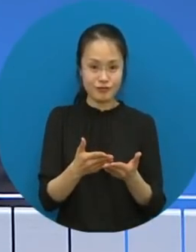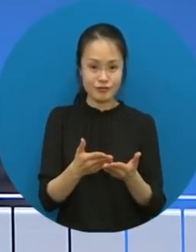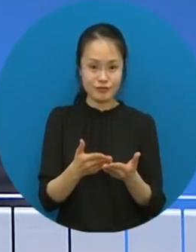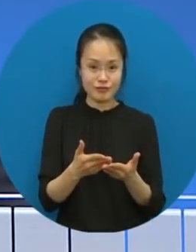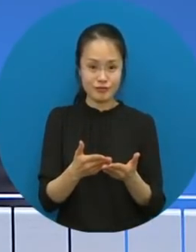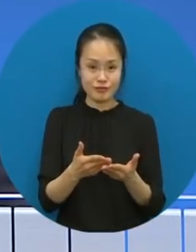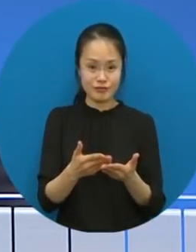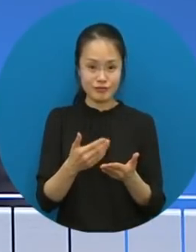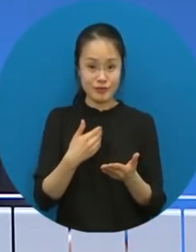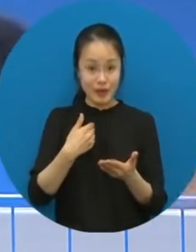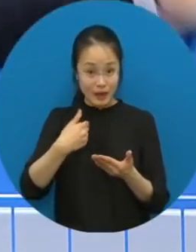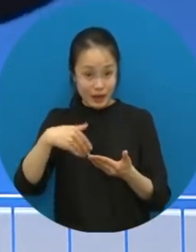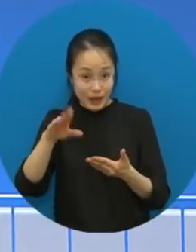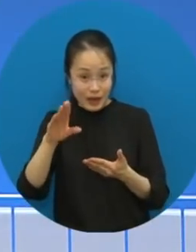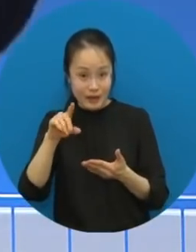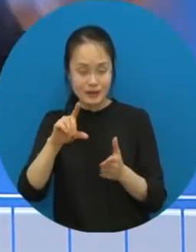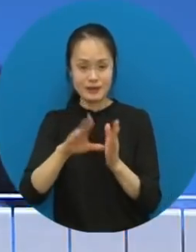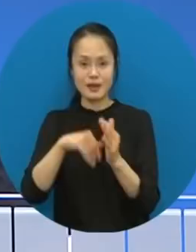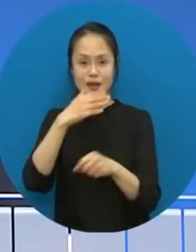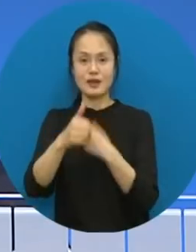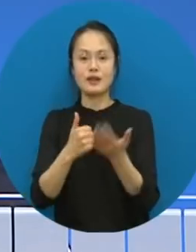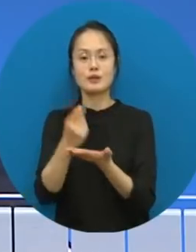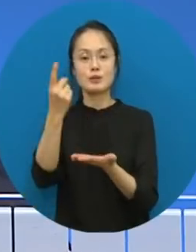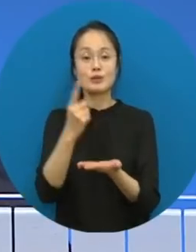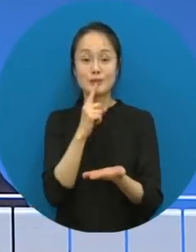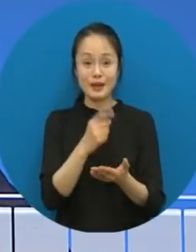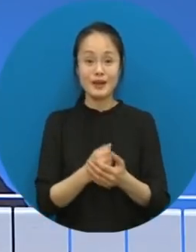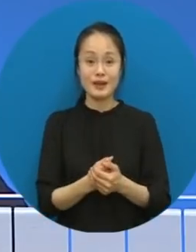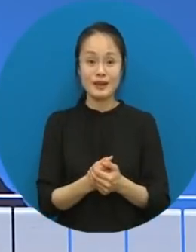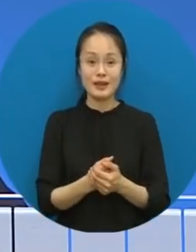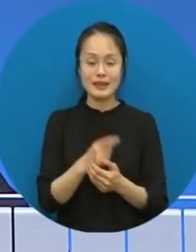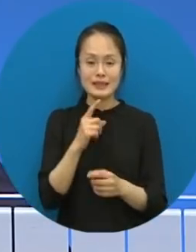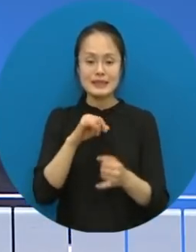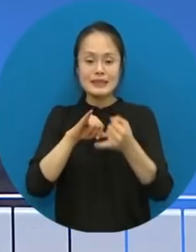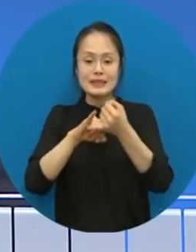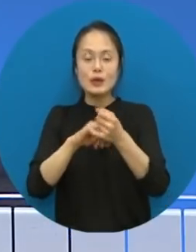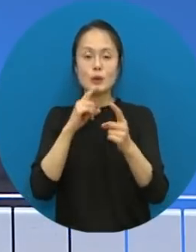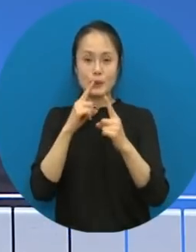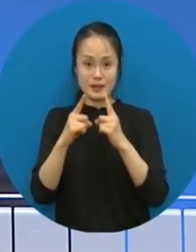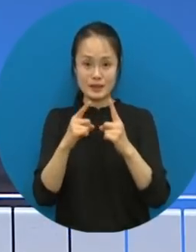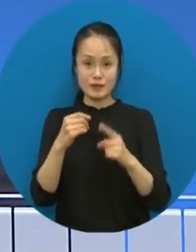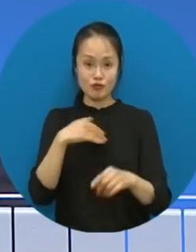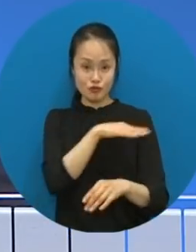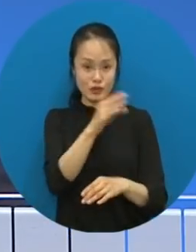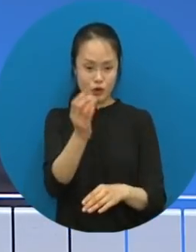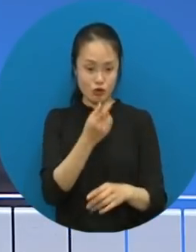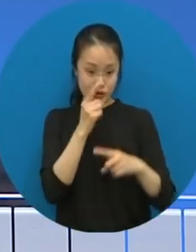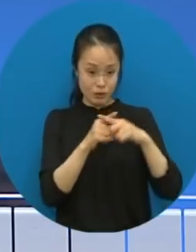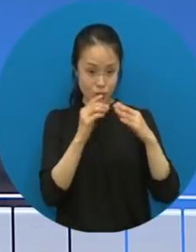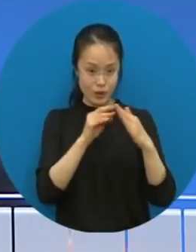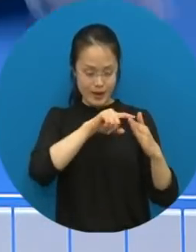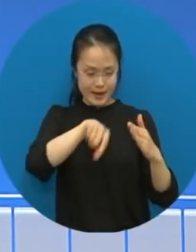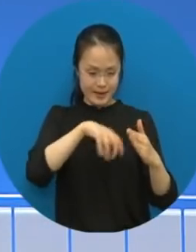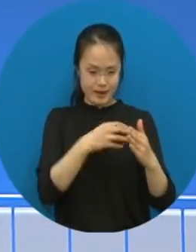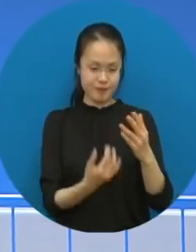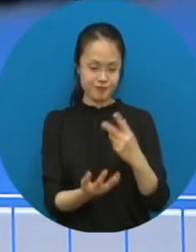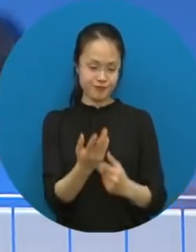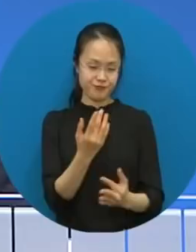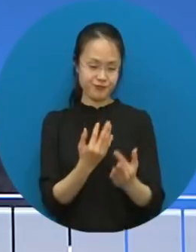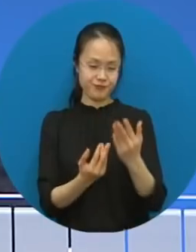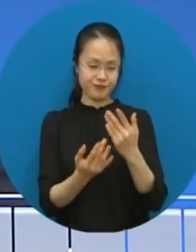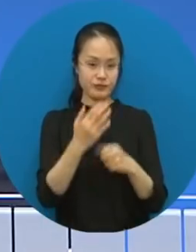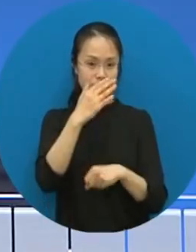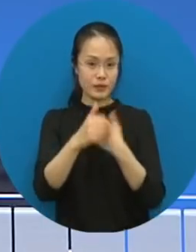그 하나님의 거룩한 성령이 이 교회 약속의 말씀대로 거룩하게 타올라 이제는 하나님의 영광을